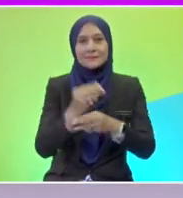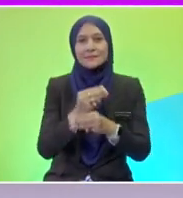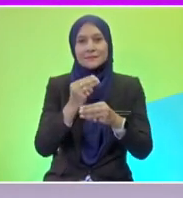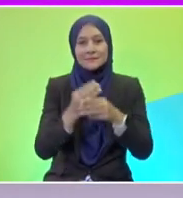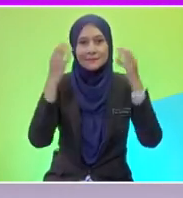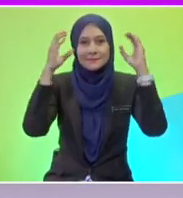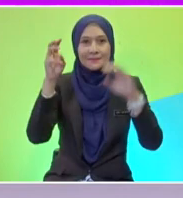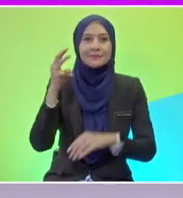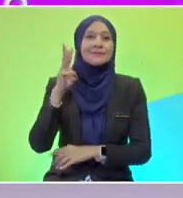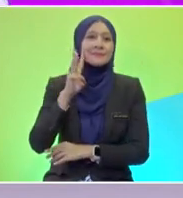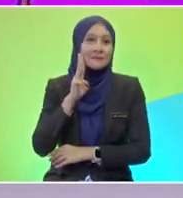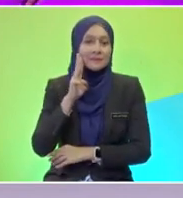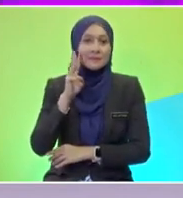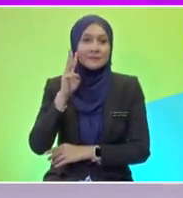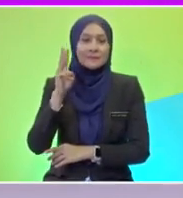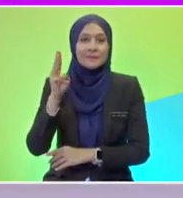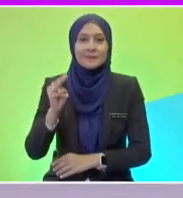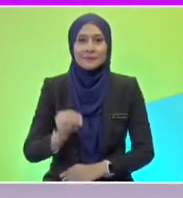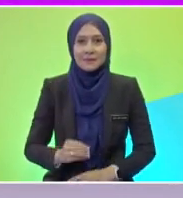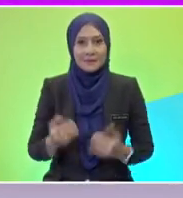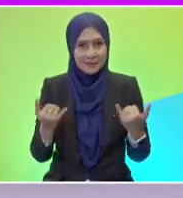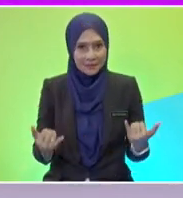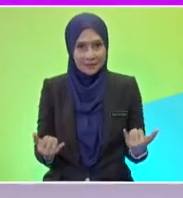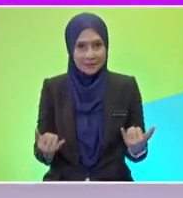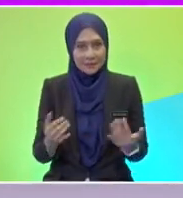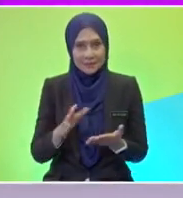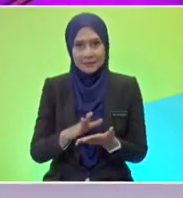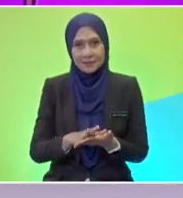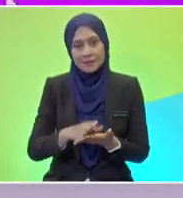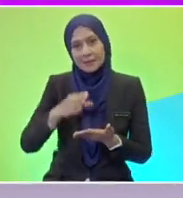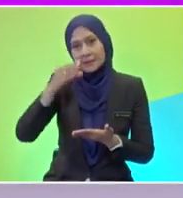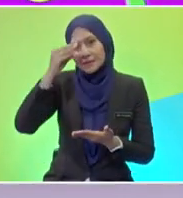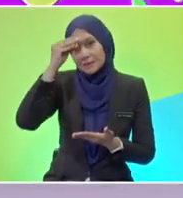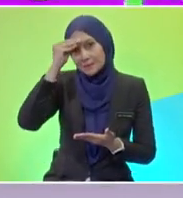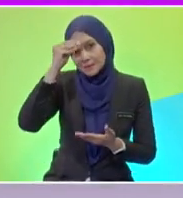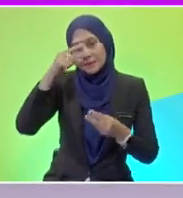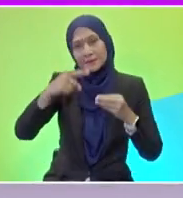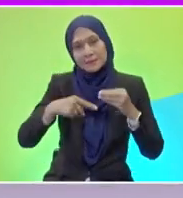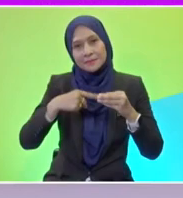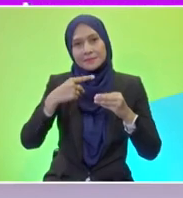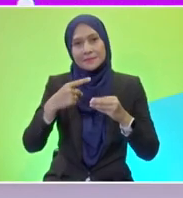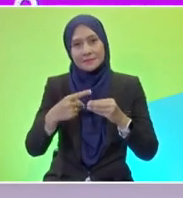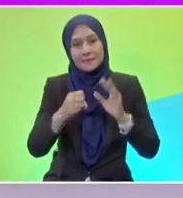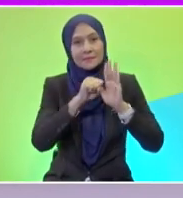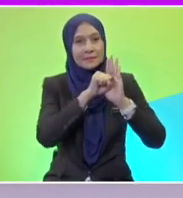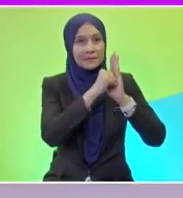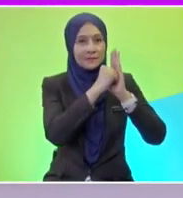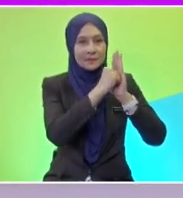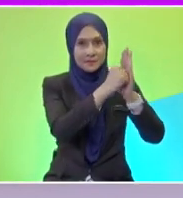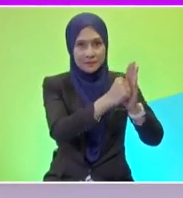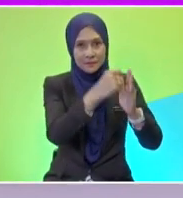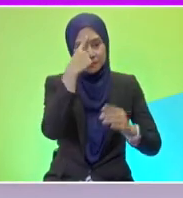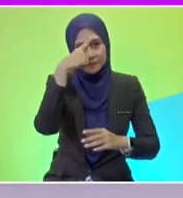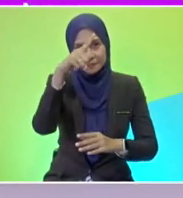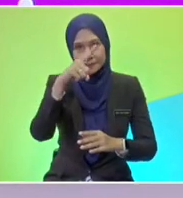Wani dan pada segmen kali ini sudah pun murid-murid tahu mengenai simbol untuk tolak dan juga sama